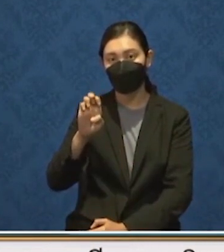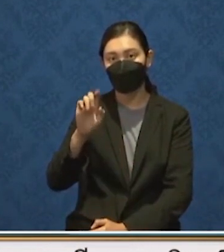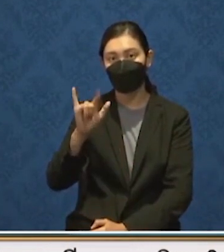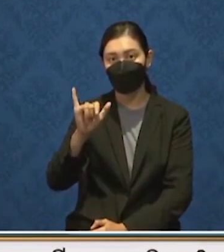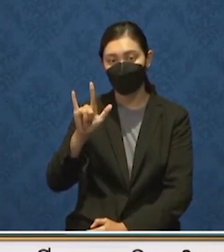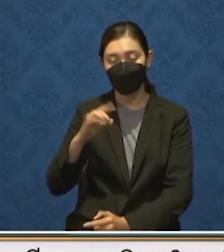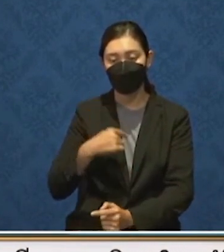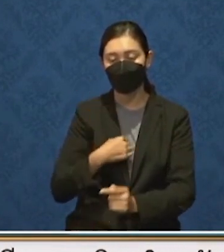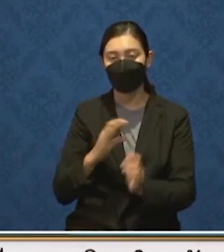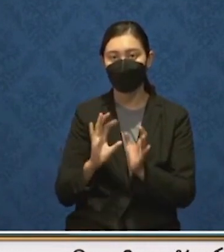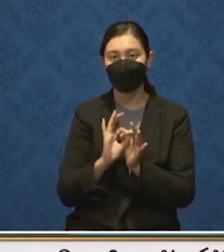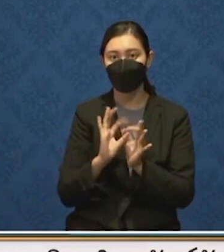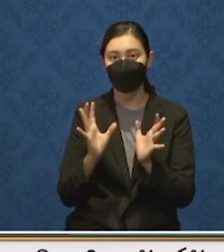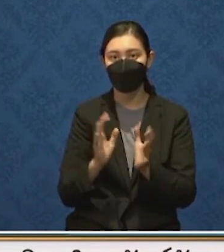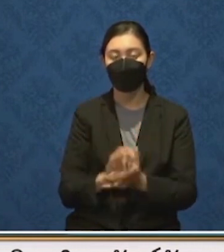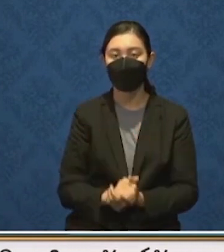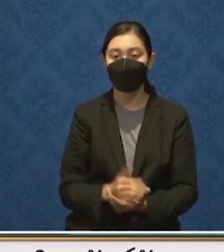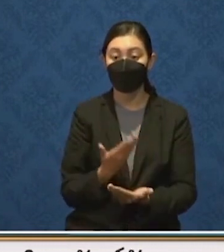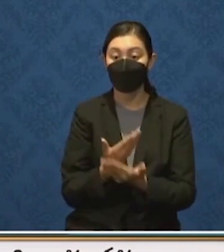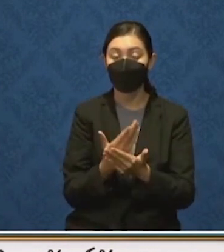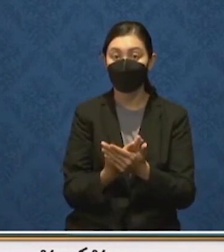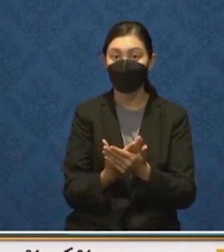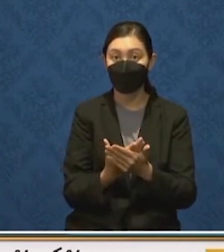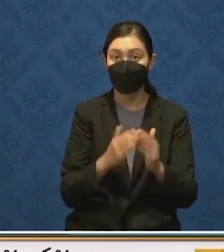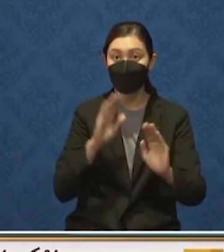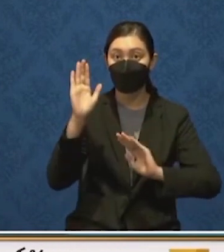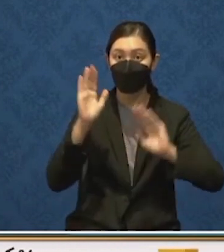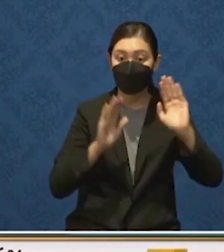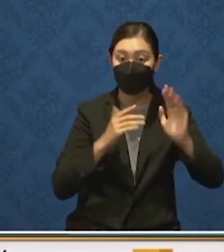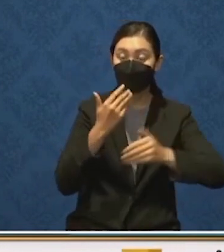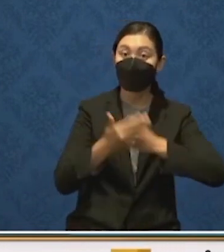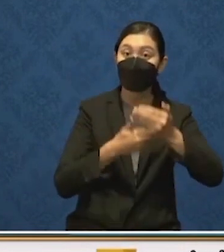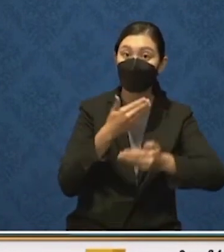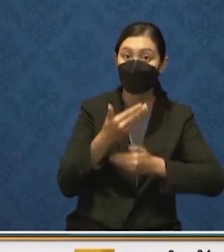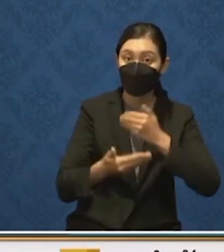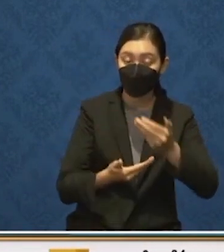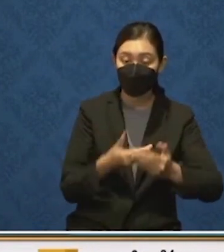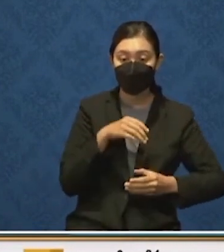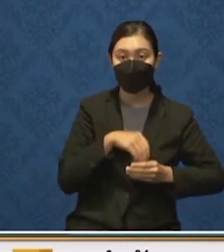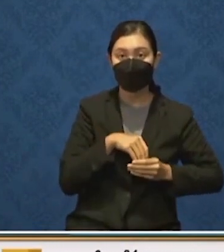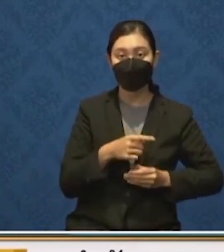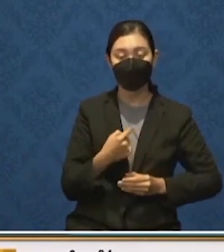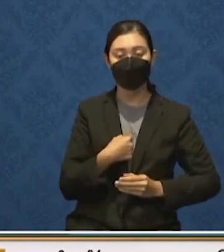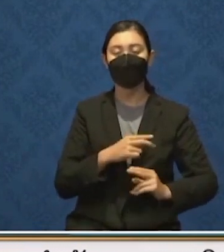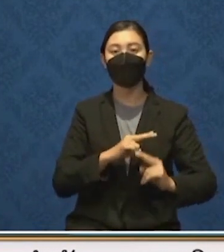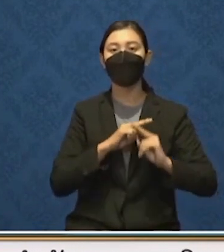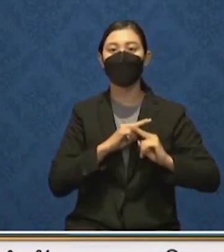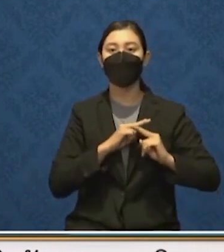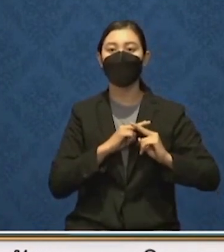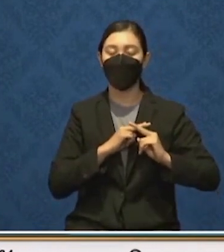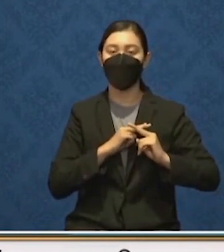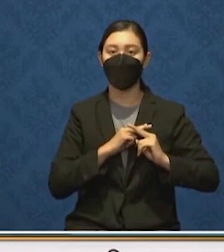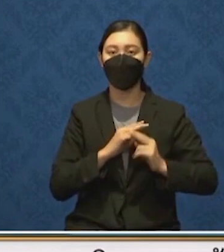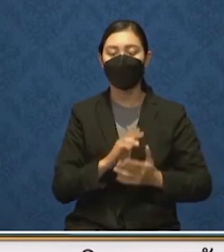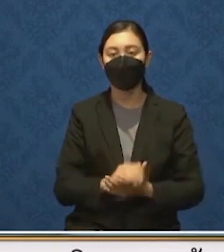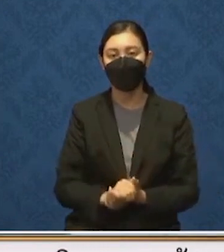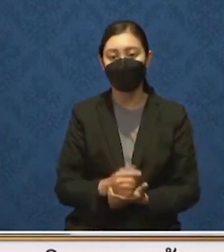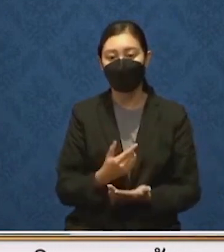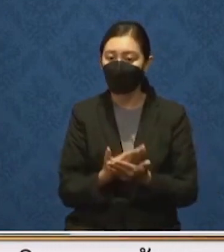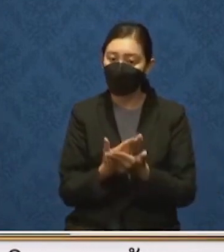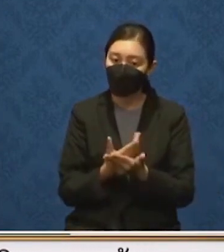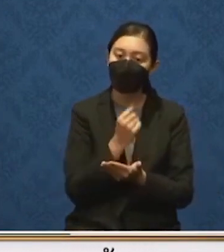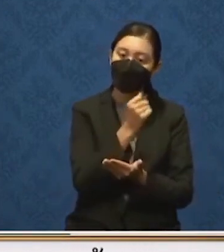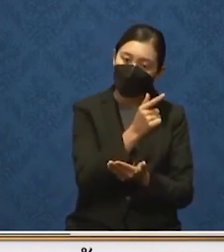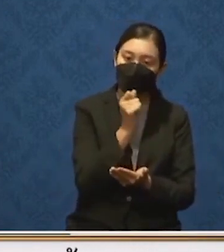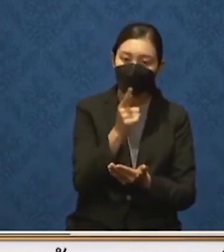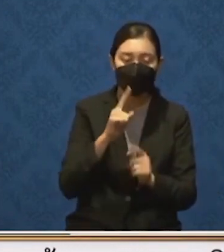ินทได้รจากการขายหนนั้ก็เป็นเรื่องส่นตัวขผมที่จะนำไปใช้อะไรนะครัซึ่งก็คิดว่าโ